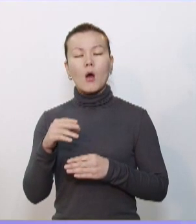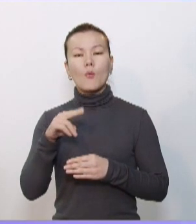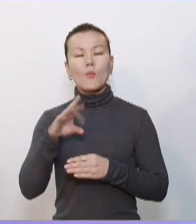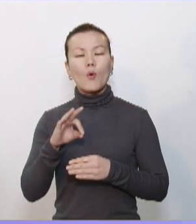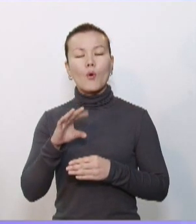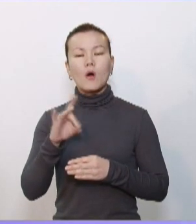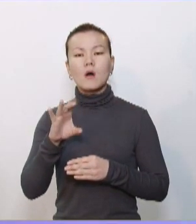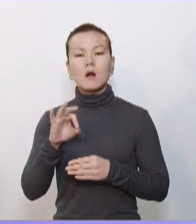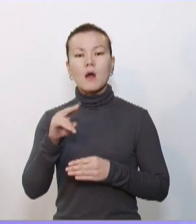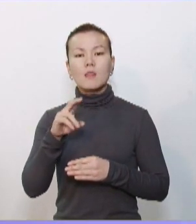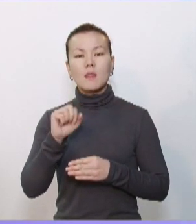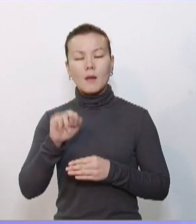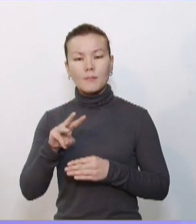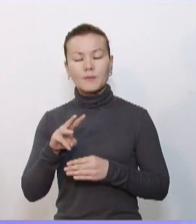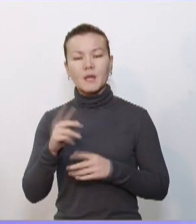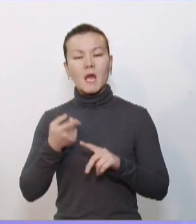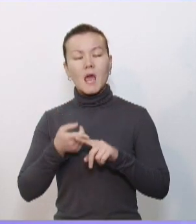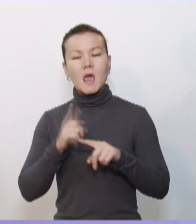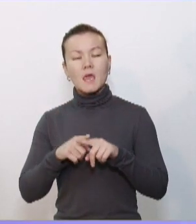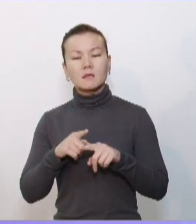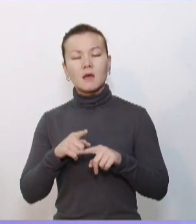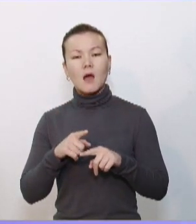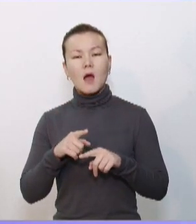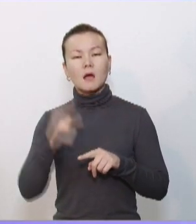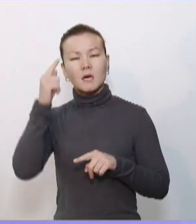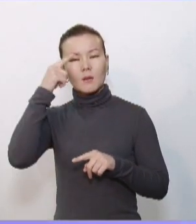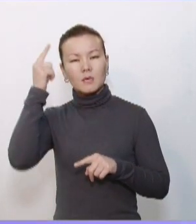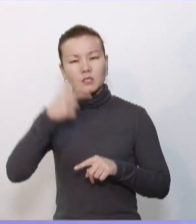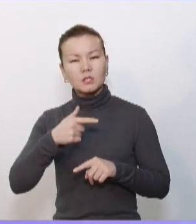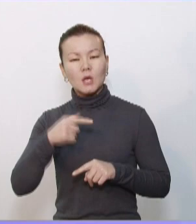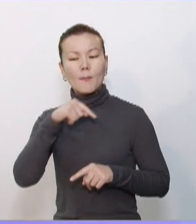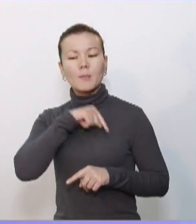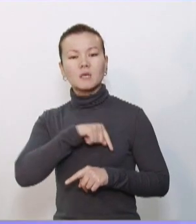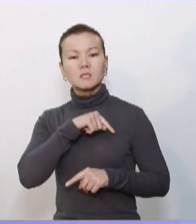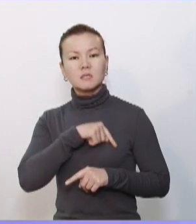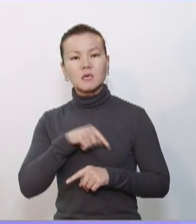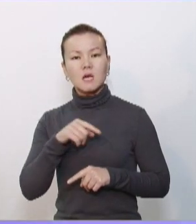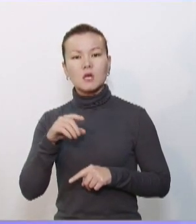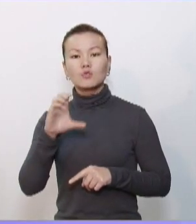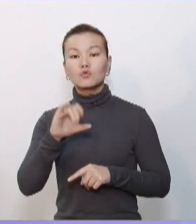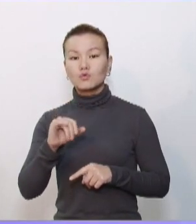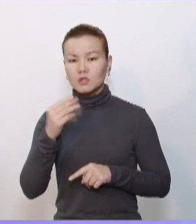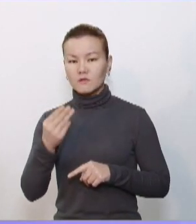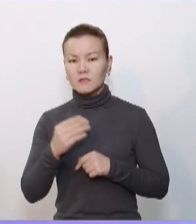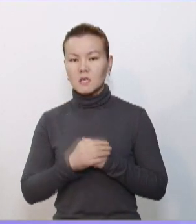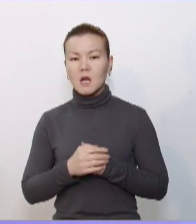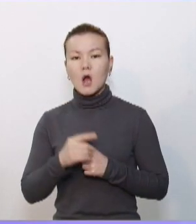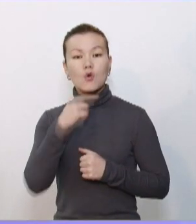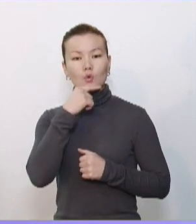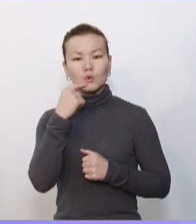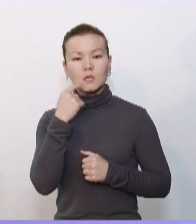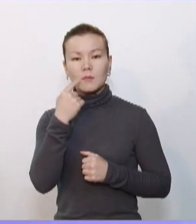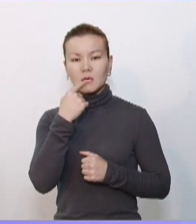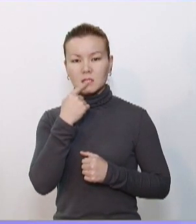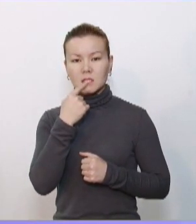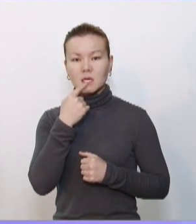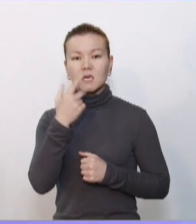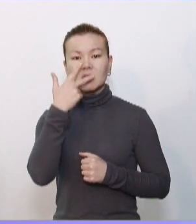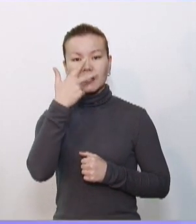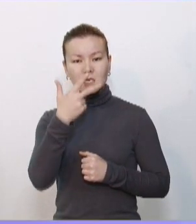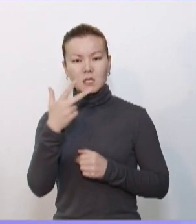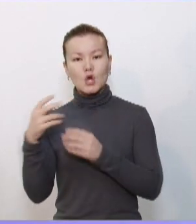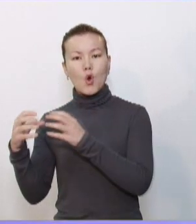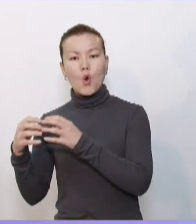Род – это грамматический признак имени существительного. В русском языке три